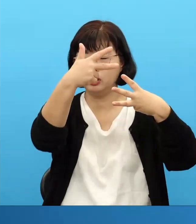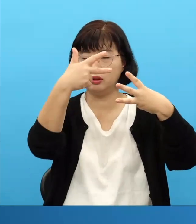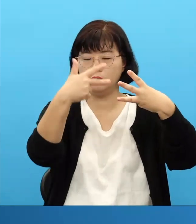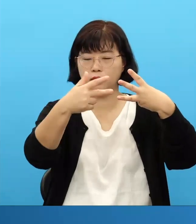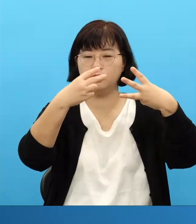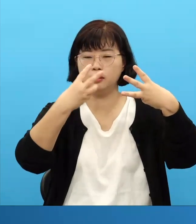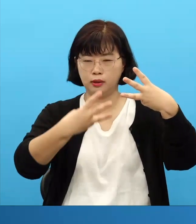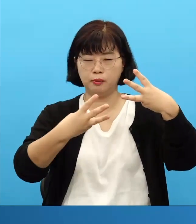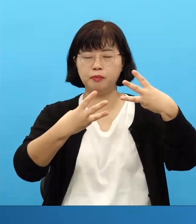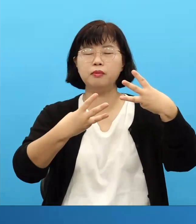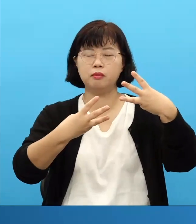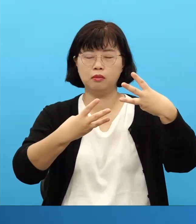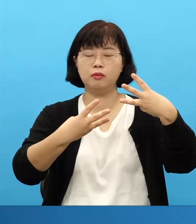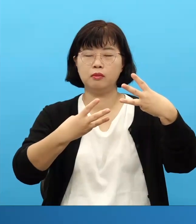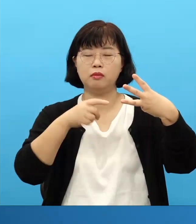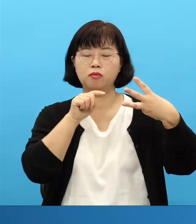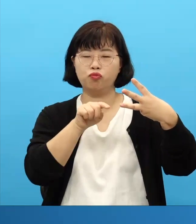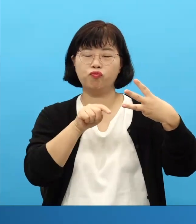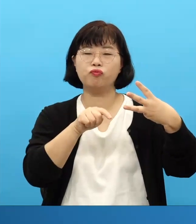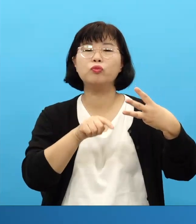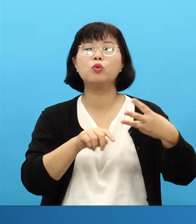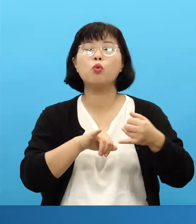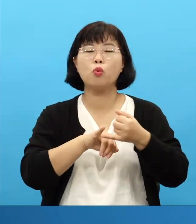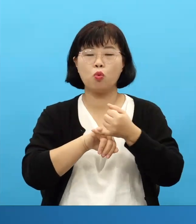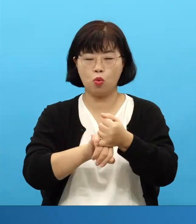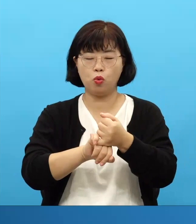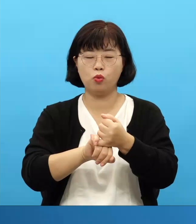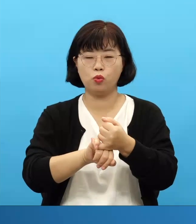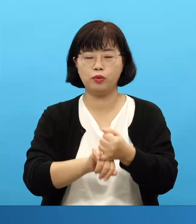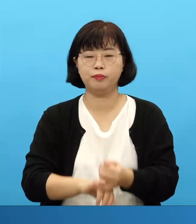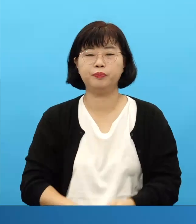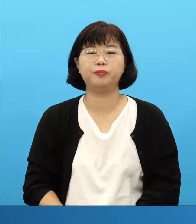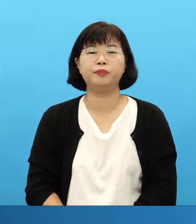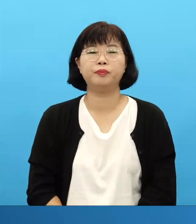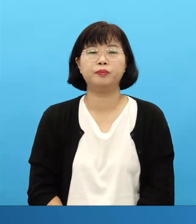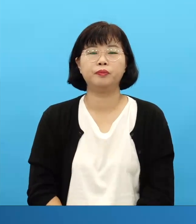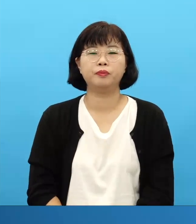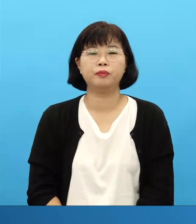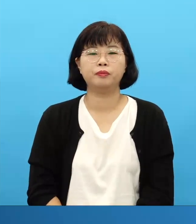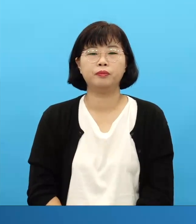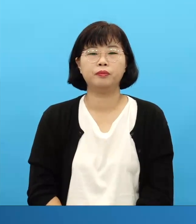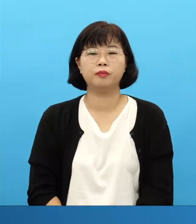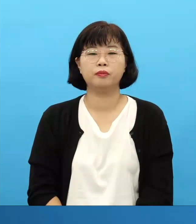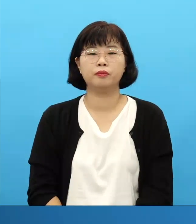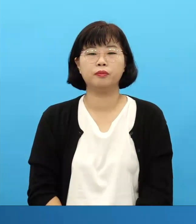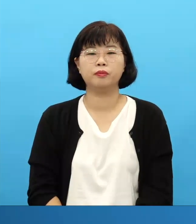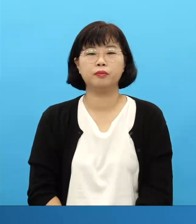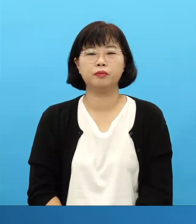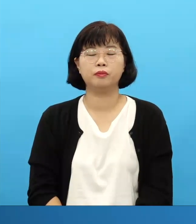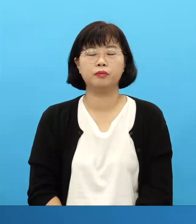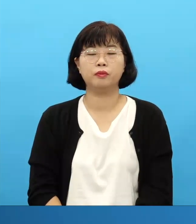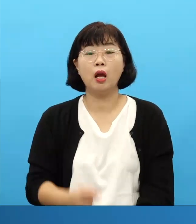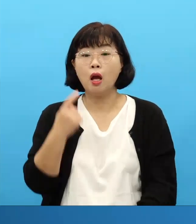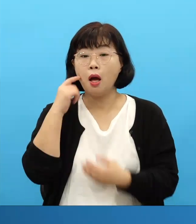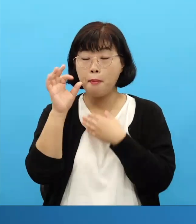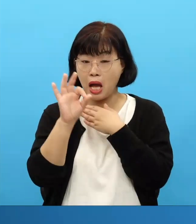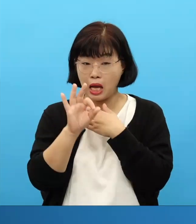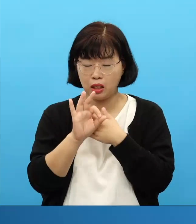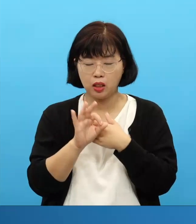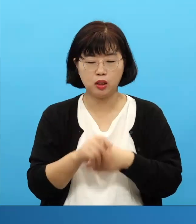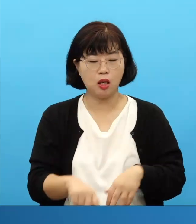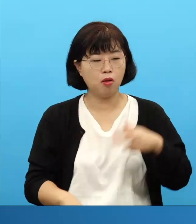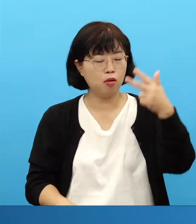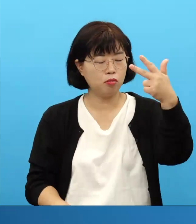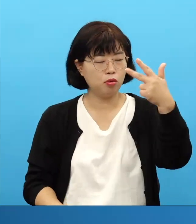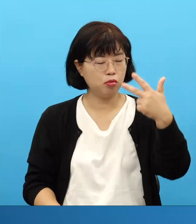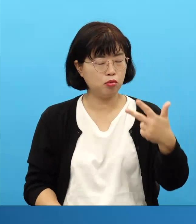이제 이렇게 시작하면 여러분은 이 축복 속에 안 있는데 내가 열심히 하다가 염려하다가 그 다 헛일이에요.